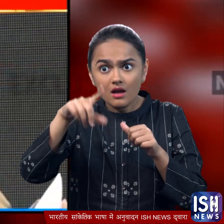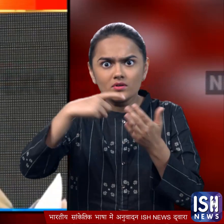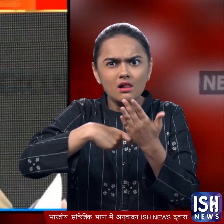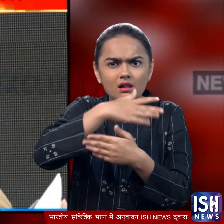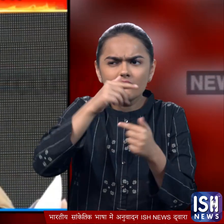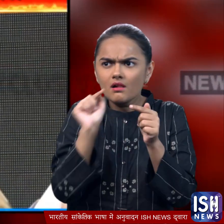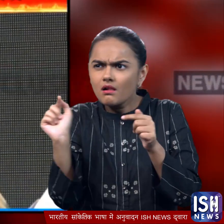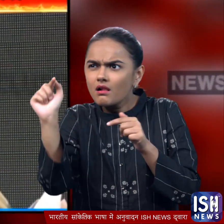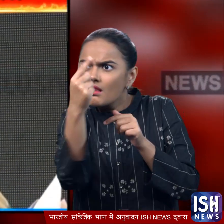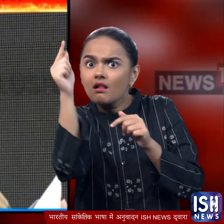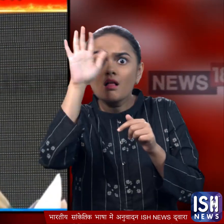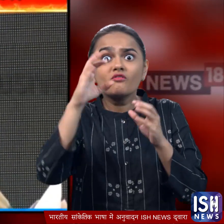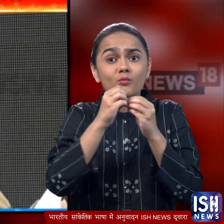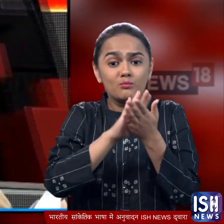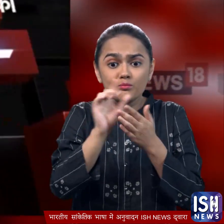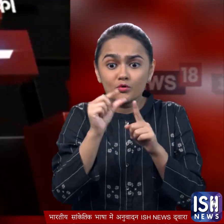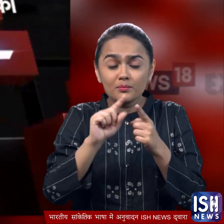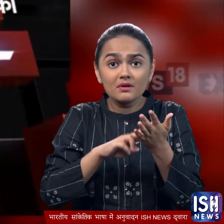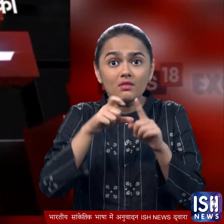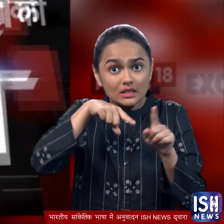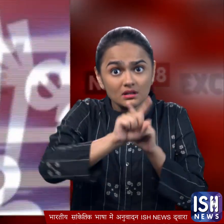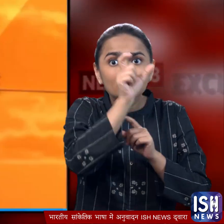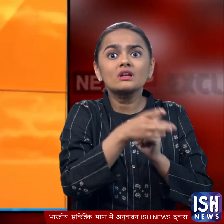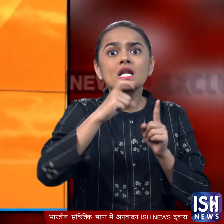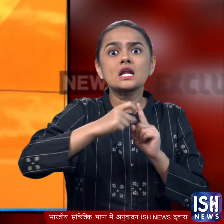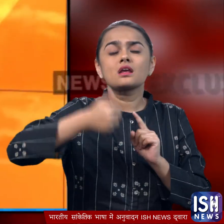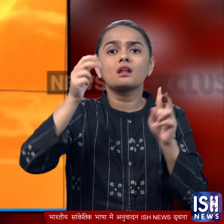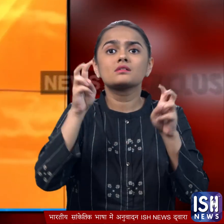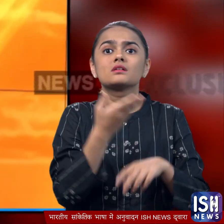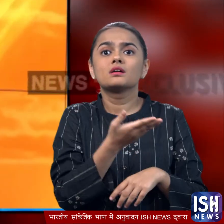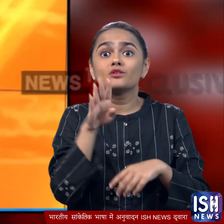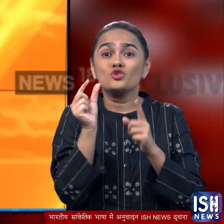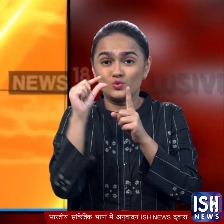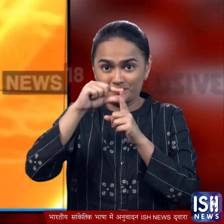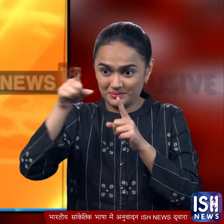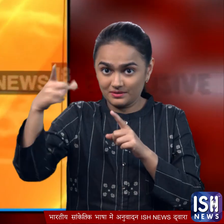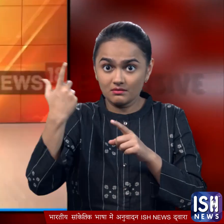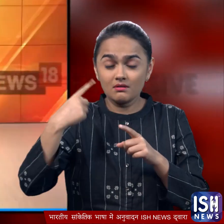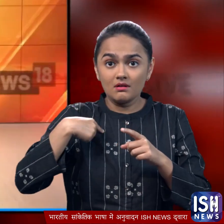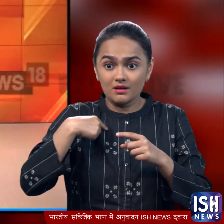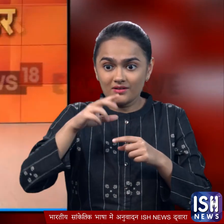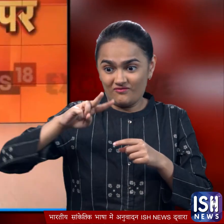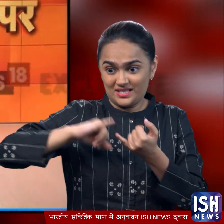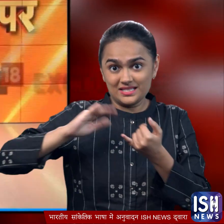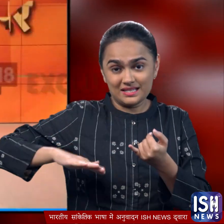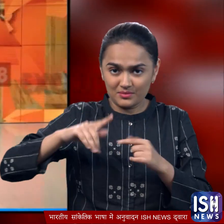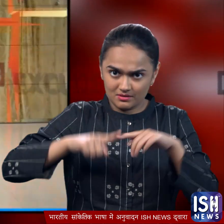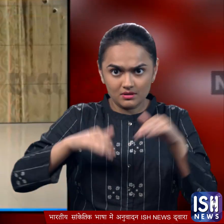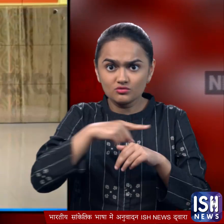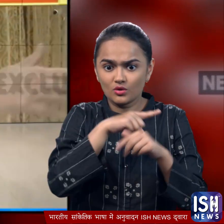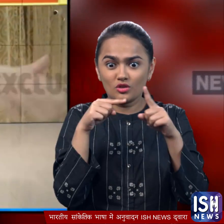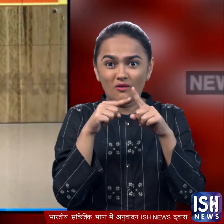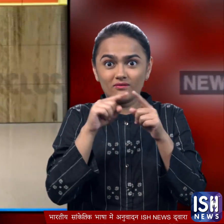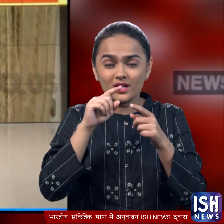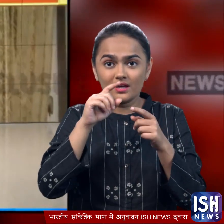के रिश्तेदार भूपेंद्र सिंह भी एक डायरेक्टर हैं। यूपी के विधानसभा चुनाव में कांग्रेस को समर्थन देने का ऐलान करने वाले तौकीर रजा ने